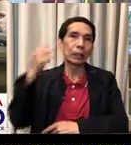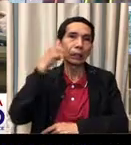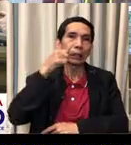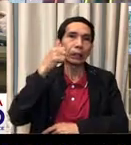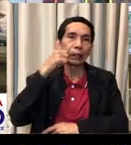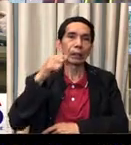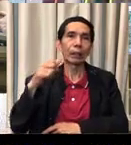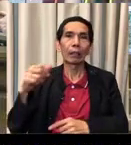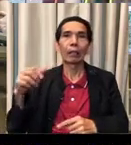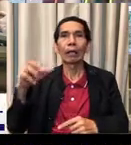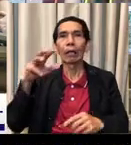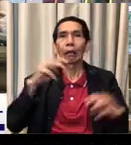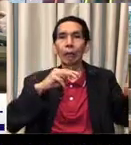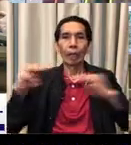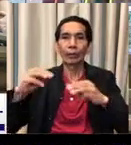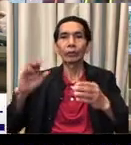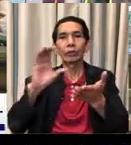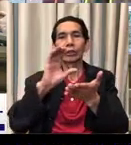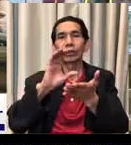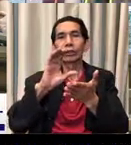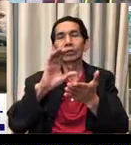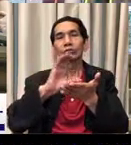Sa manager's take.